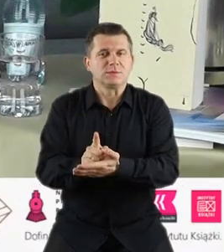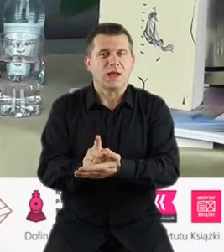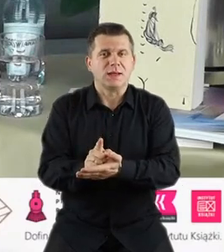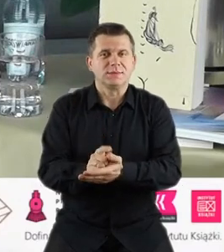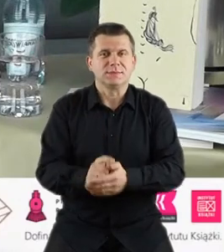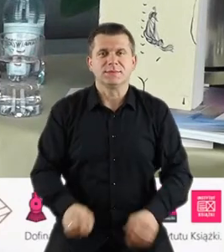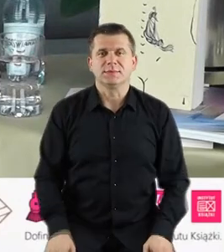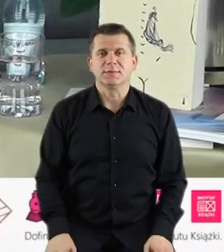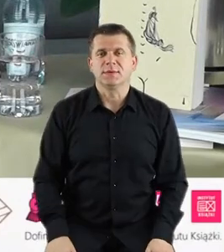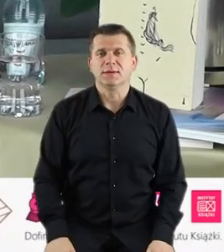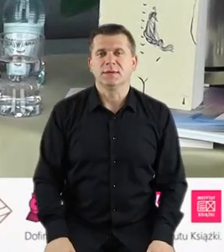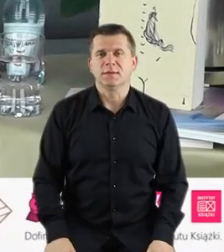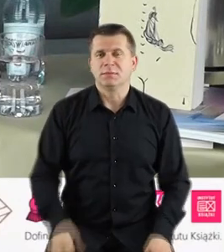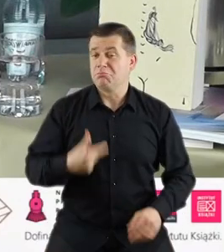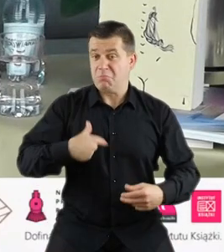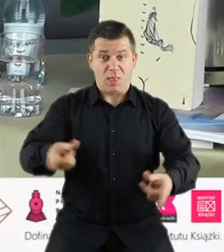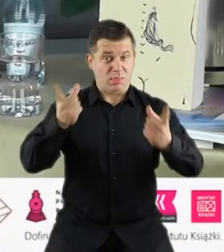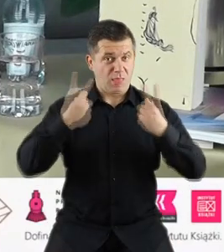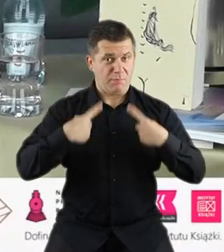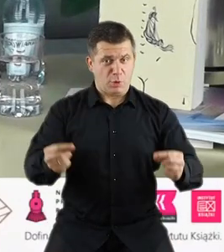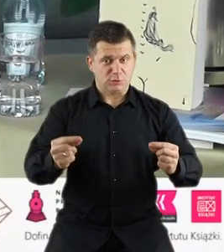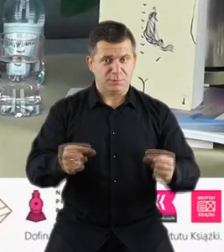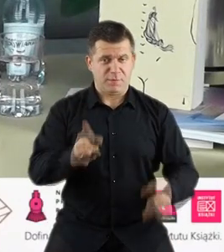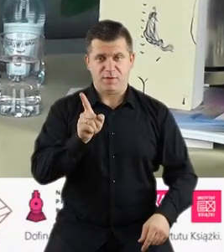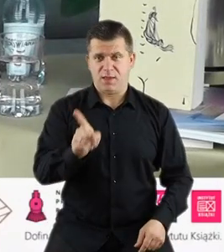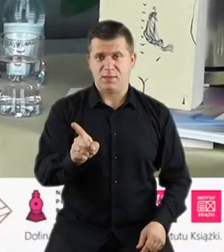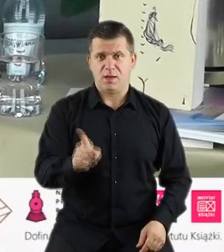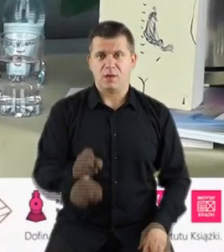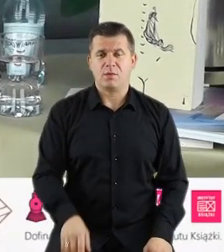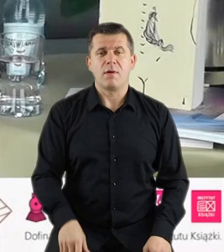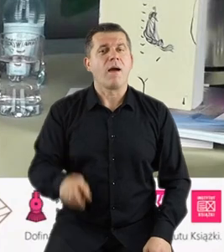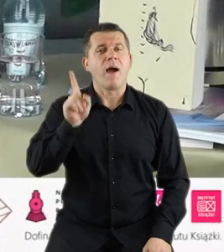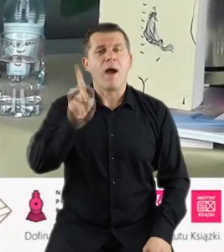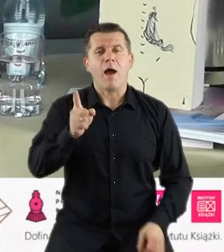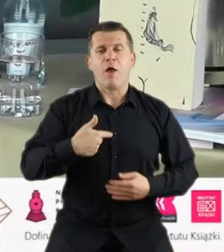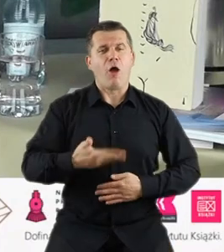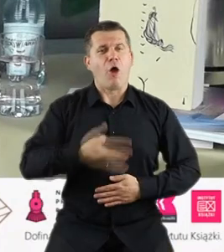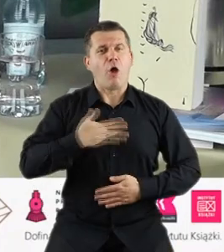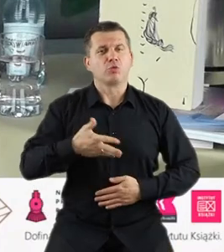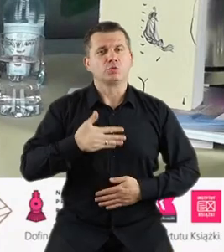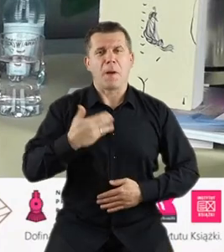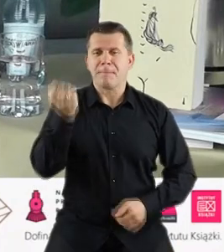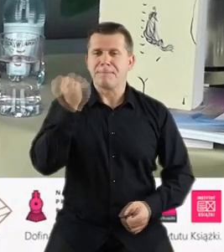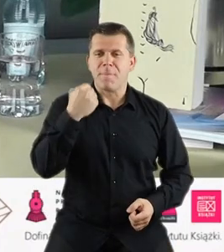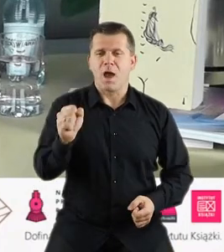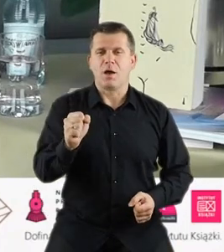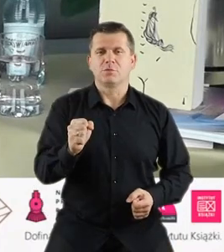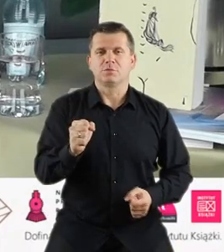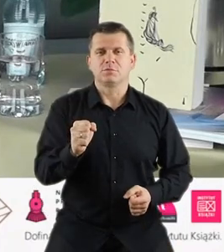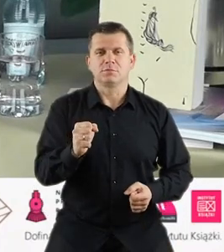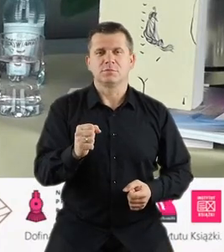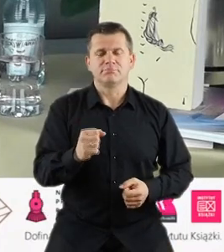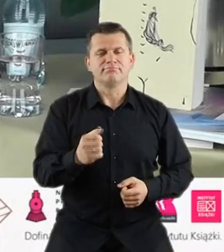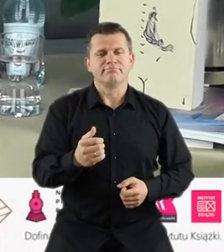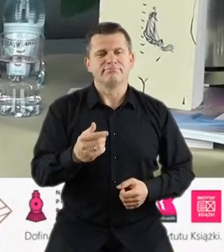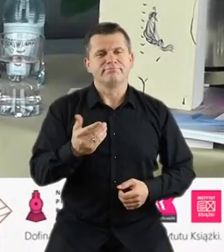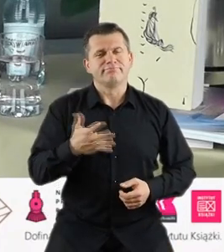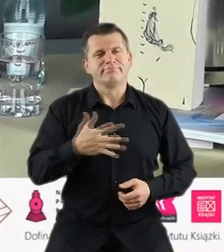tutaj nie spodziewałam się tego, ale odczuwam bardzo wyraźnie